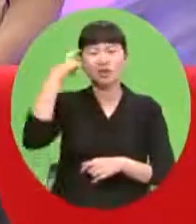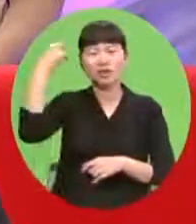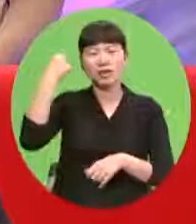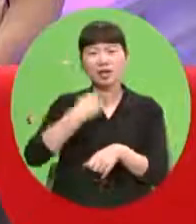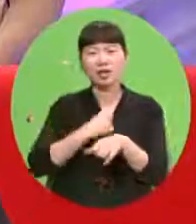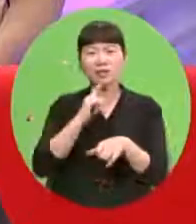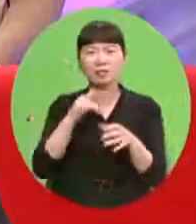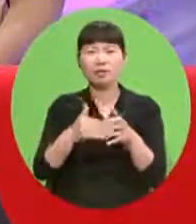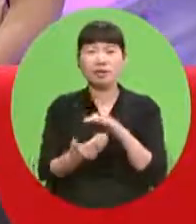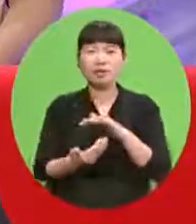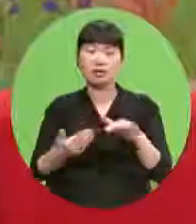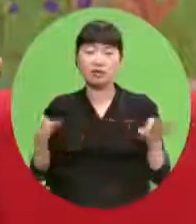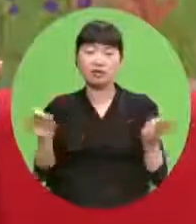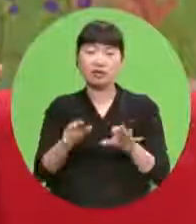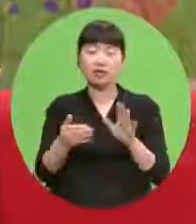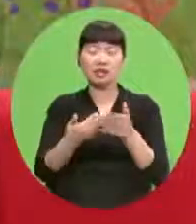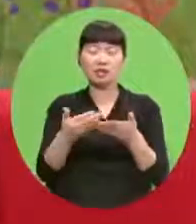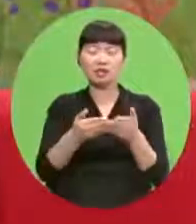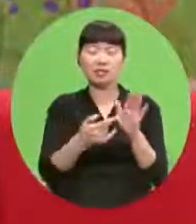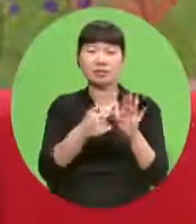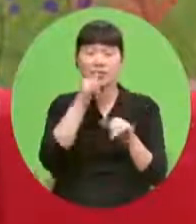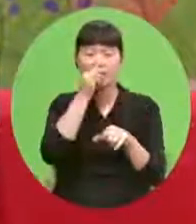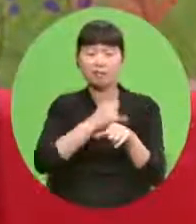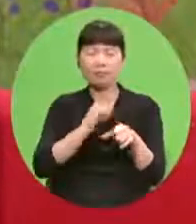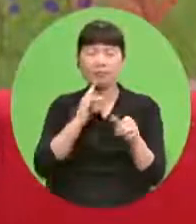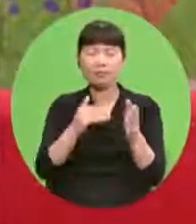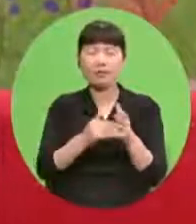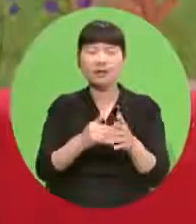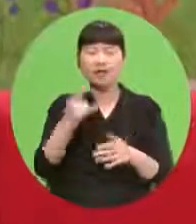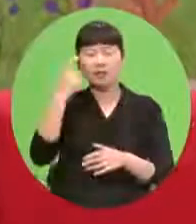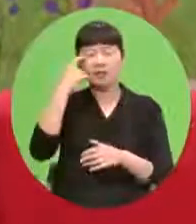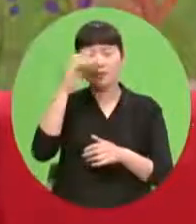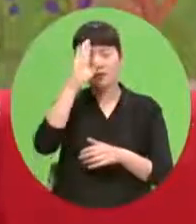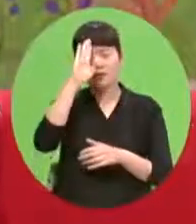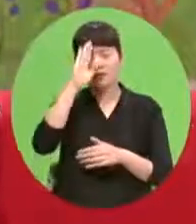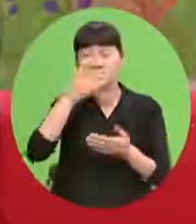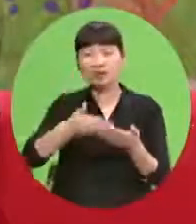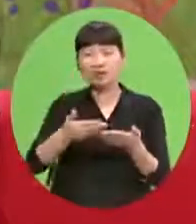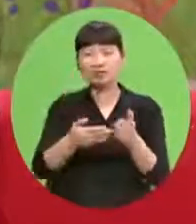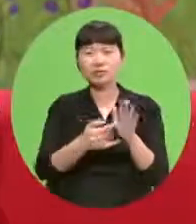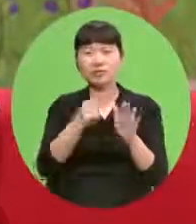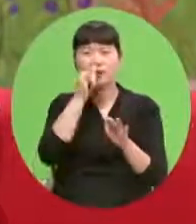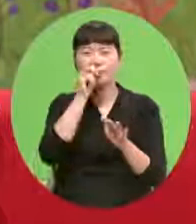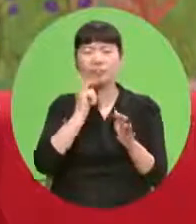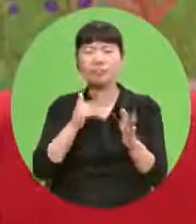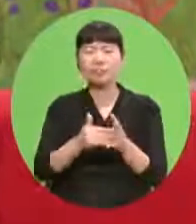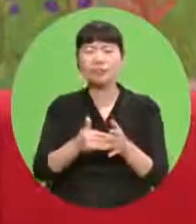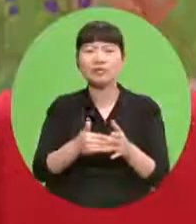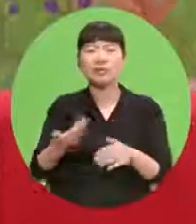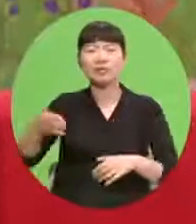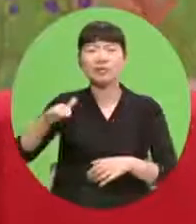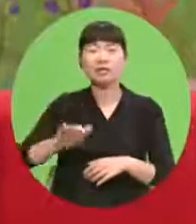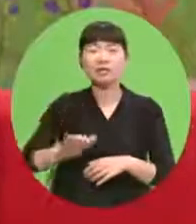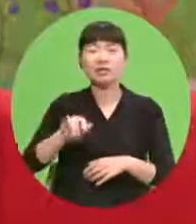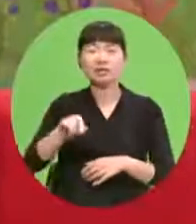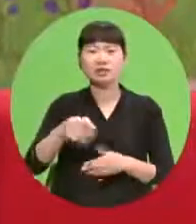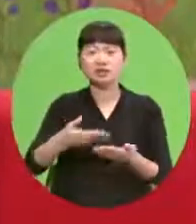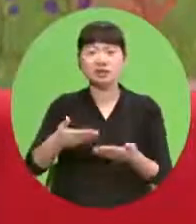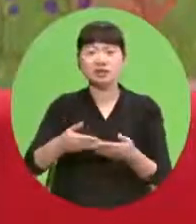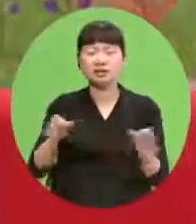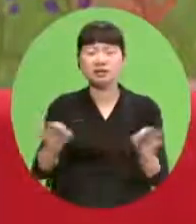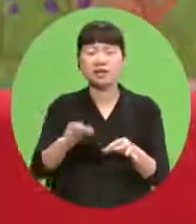되고 있습니다. 앞서 잠깐 그림이 나갔었는데 그 안 질환에 관련된 그림들이 나왔었어요, 선생님. 네. 근데 그 그림을